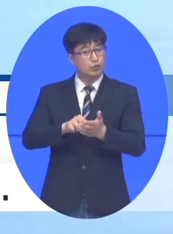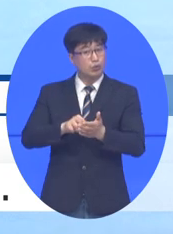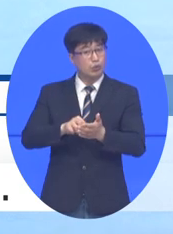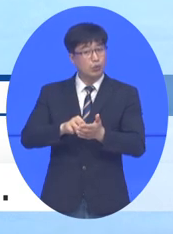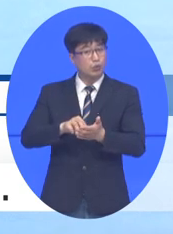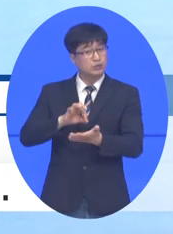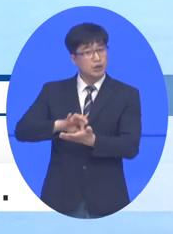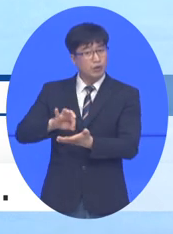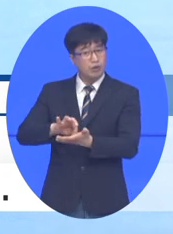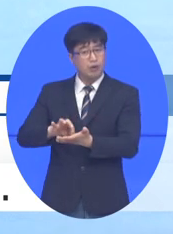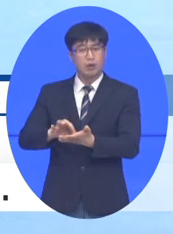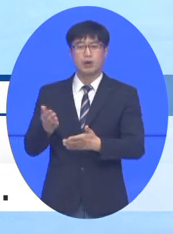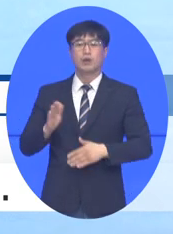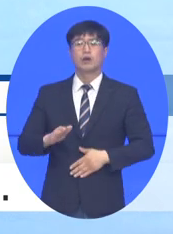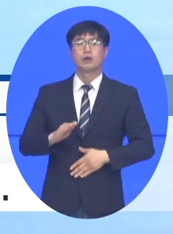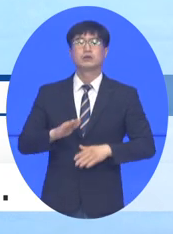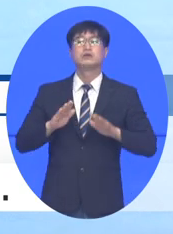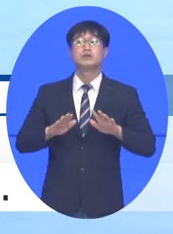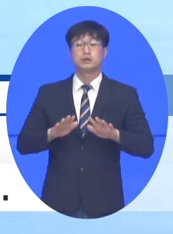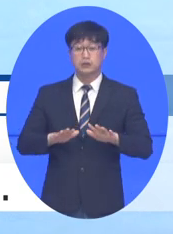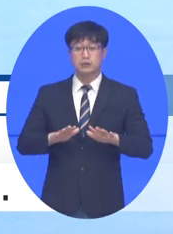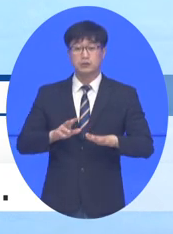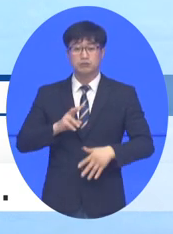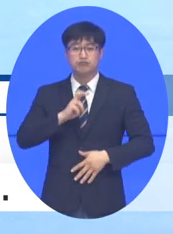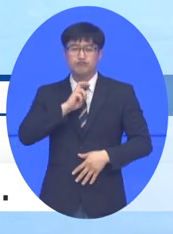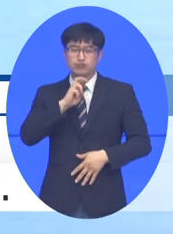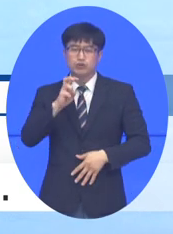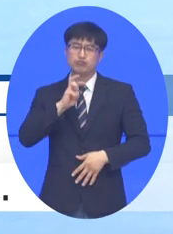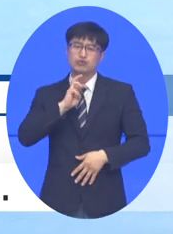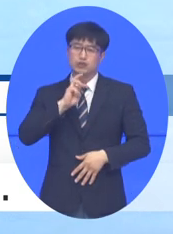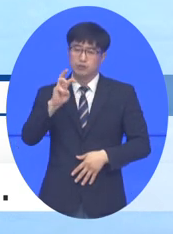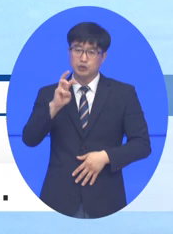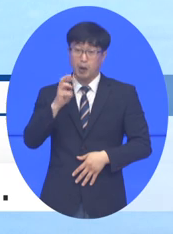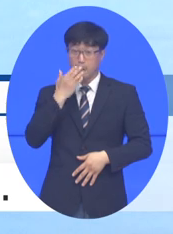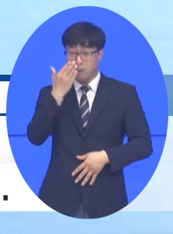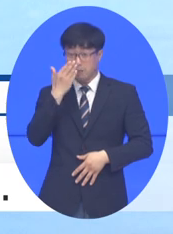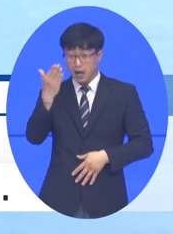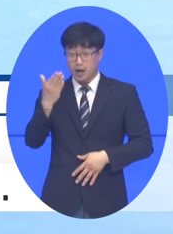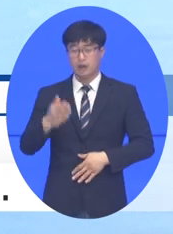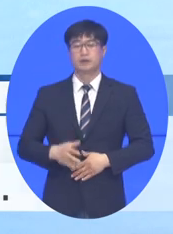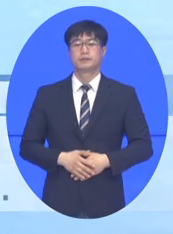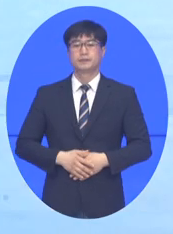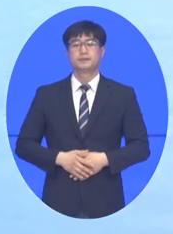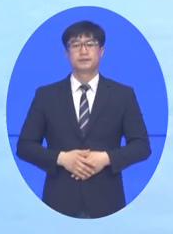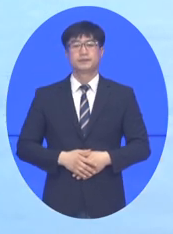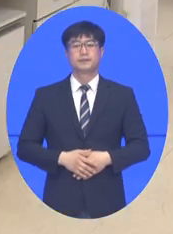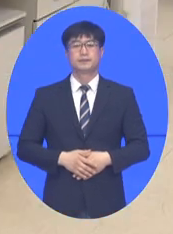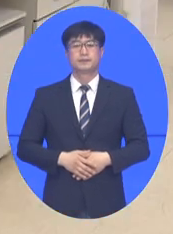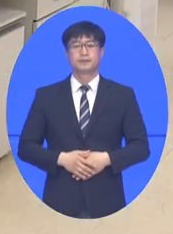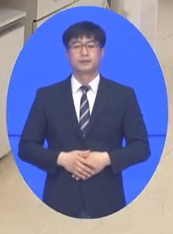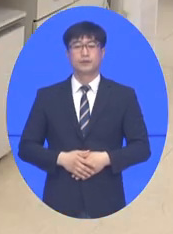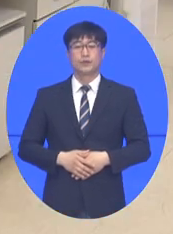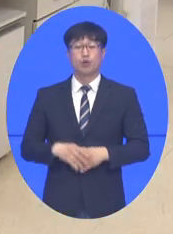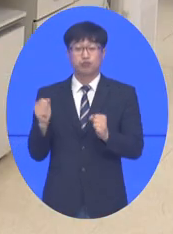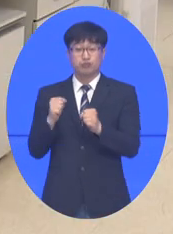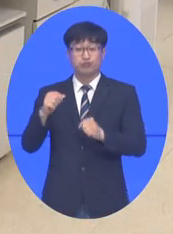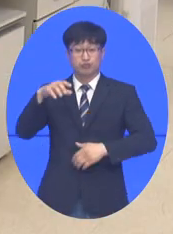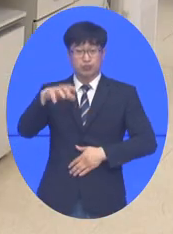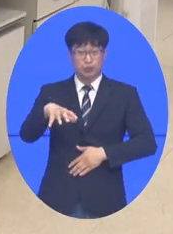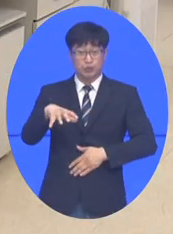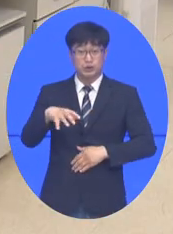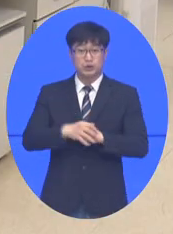뭐 1시간에서 1시간 반 정도 이렇게 소요가 됐지만은 이제는 2, 30분 안에 해결할 수 있어서